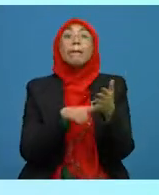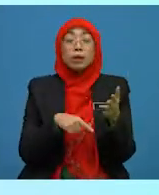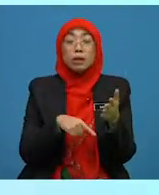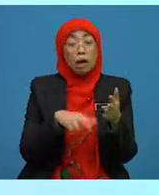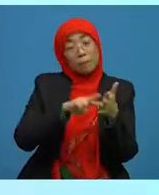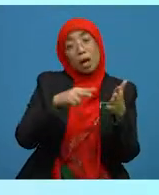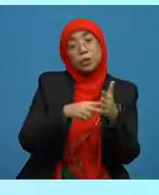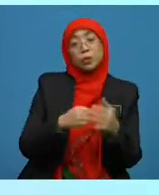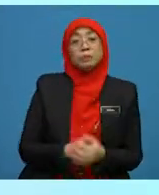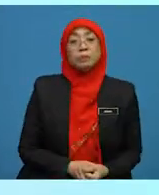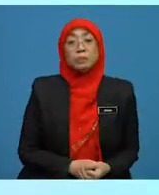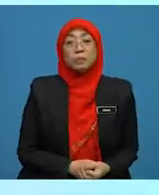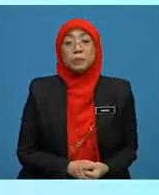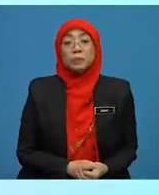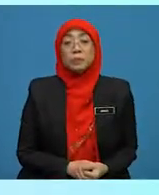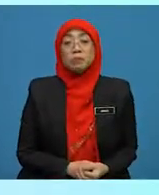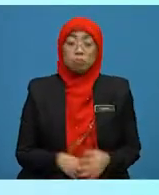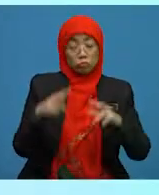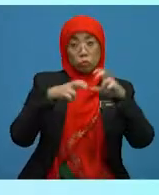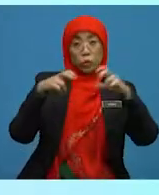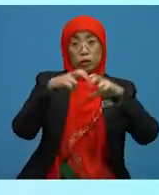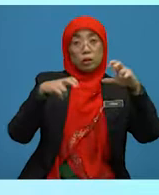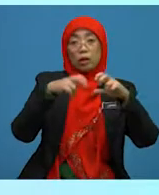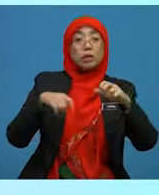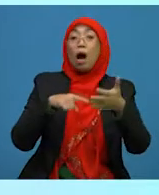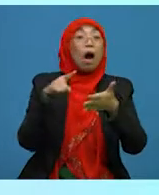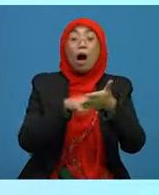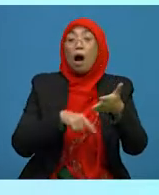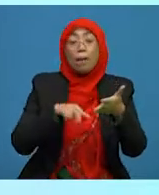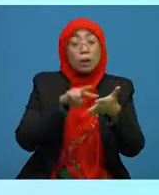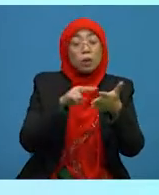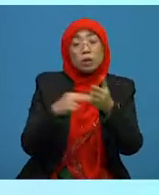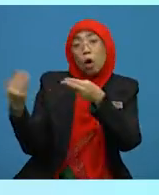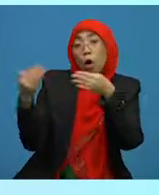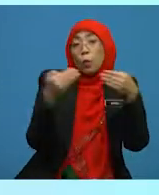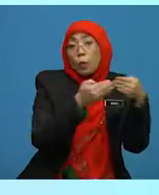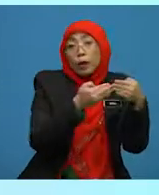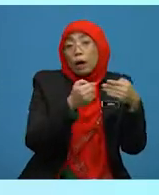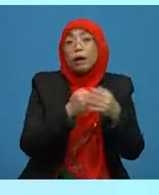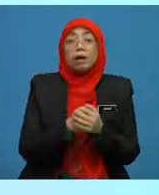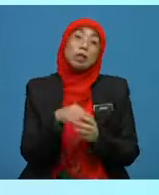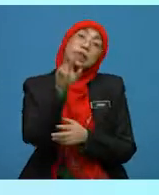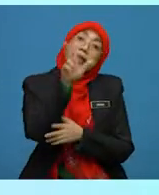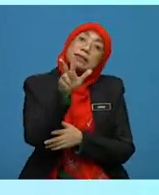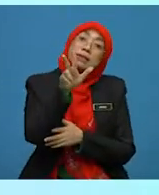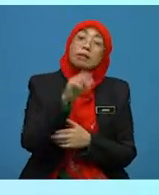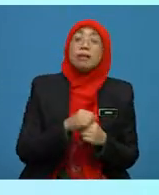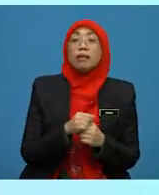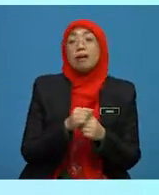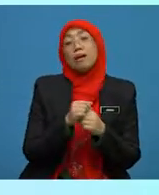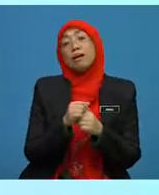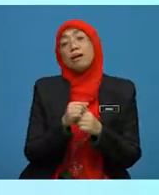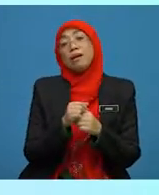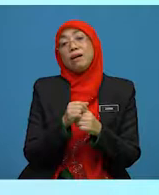Richard tahun 1923 yang menggambarkan hubung kait antara ketiga-tiga